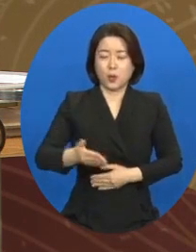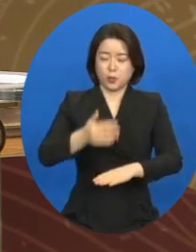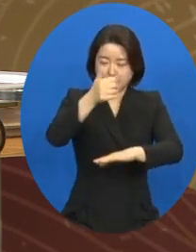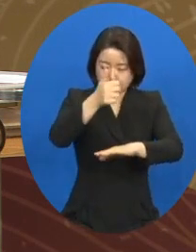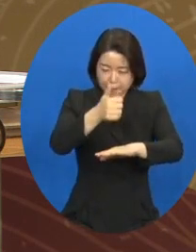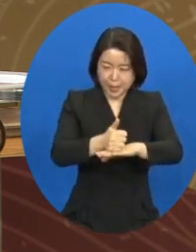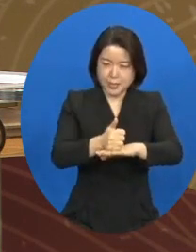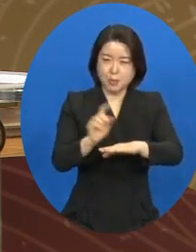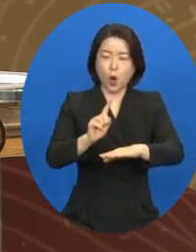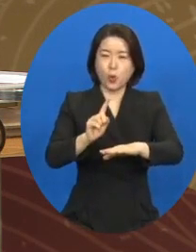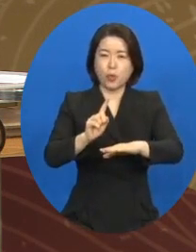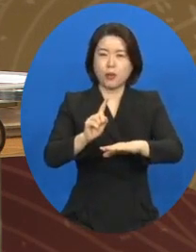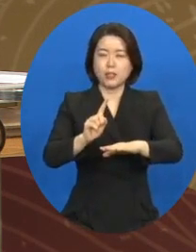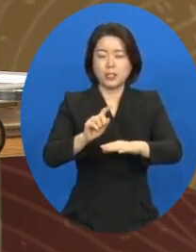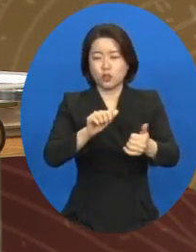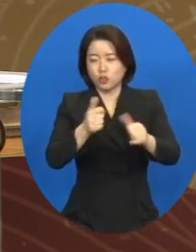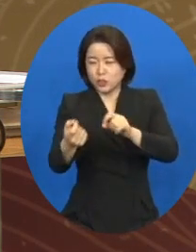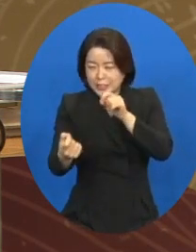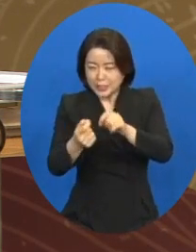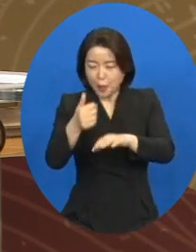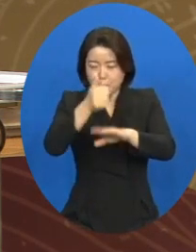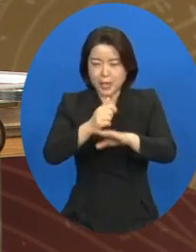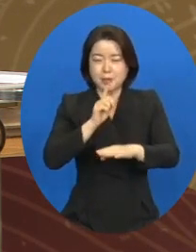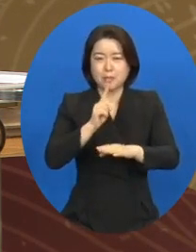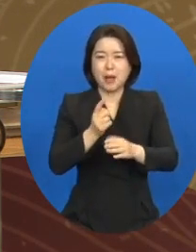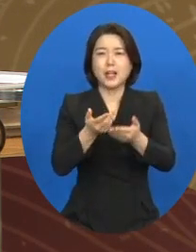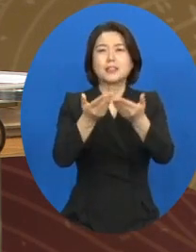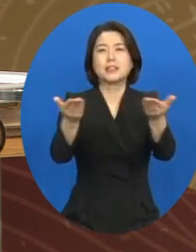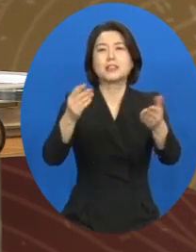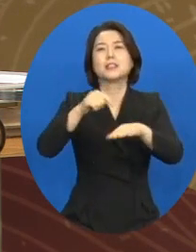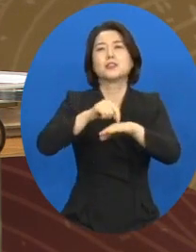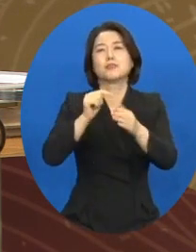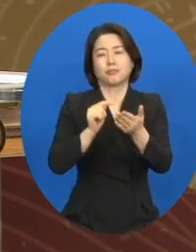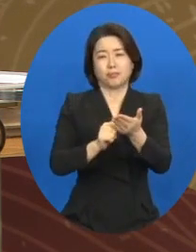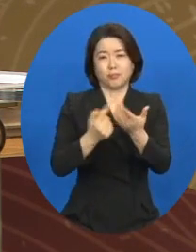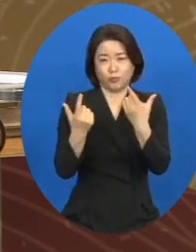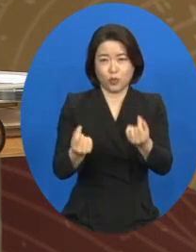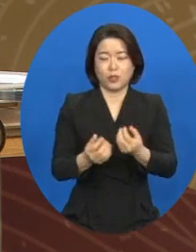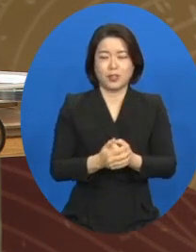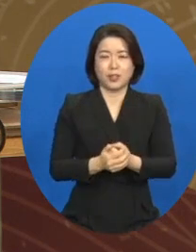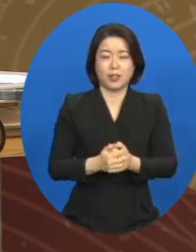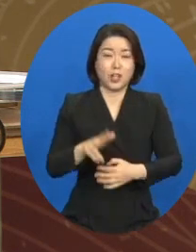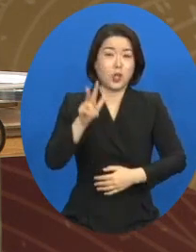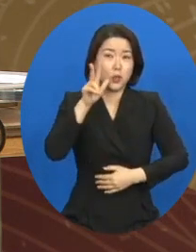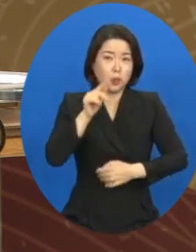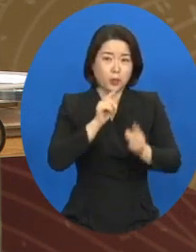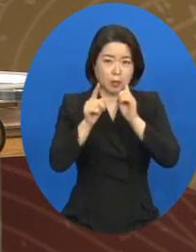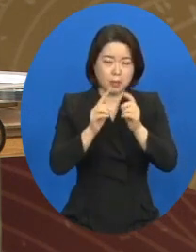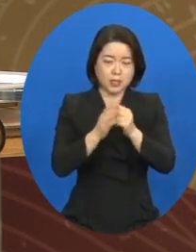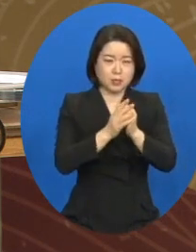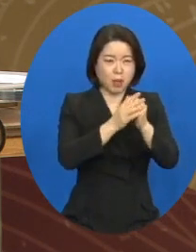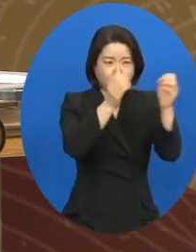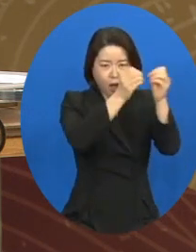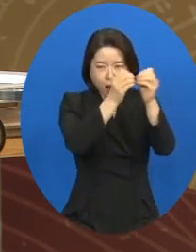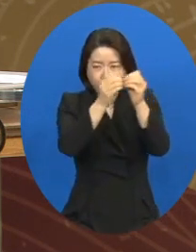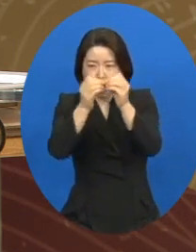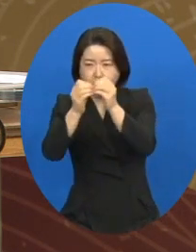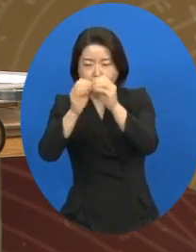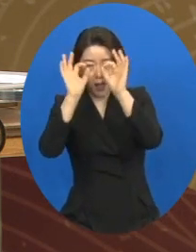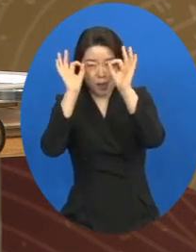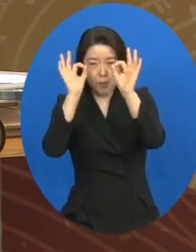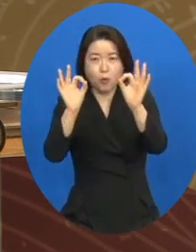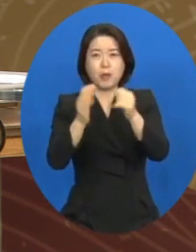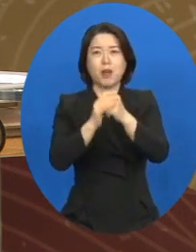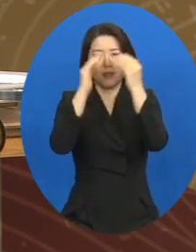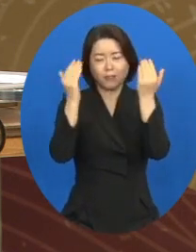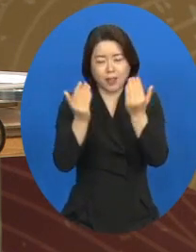마지막 무슨 유언을 남기는 것 같은 마음인데 여호수아가 하는 말씀이 구구절절 제가